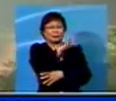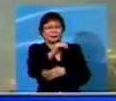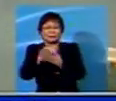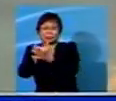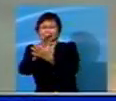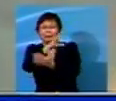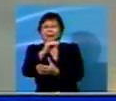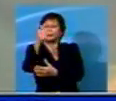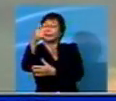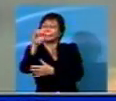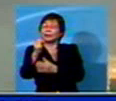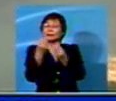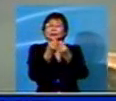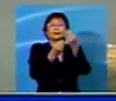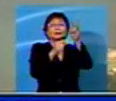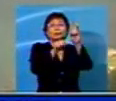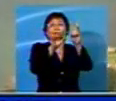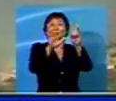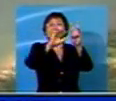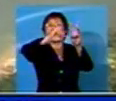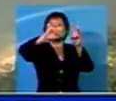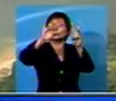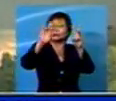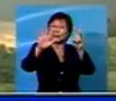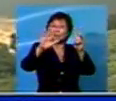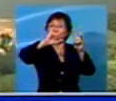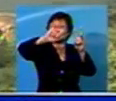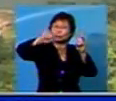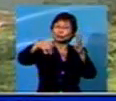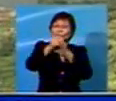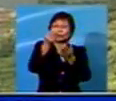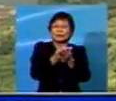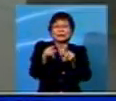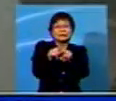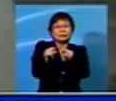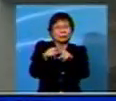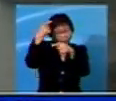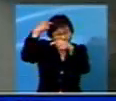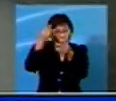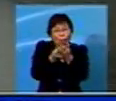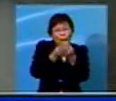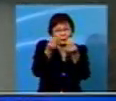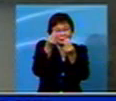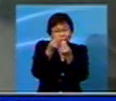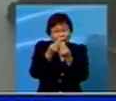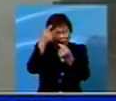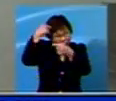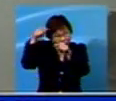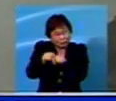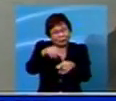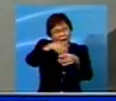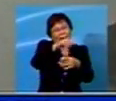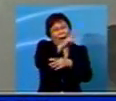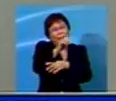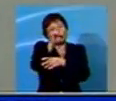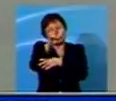Abbas yang berjumlah r6.57 bilion adalah selari dengan jumlah yang dipersetujui di dalam memorandum persefahaman